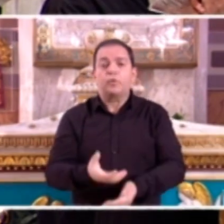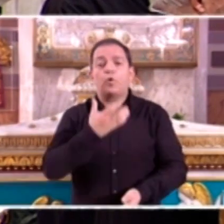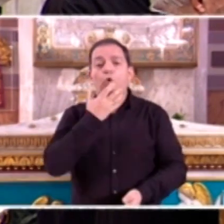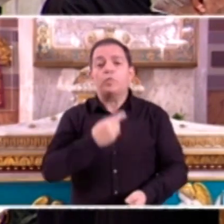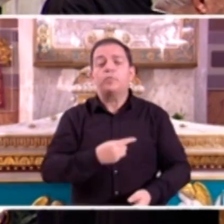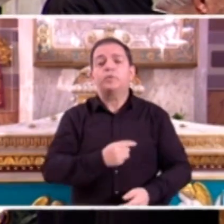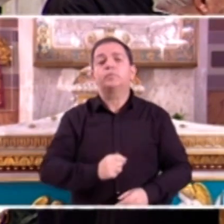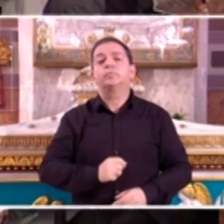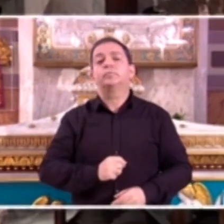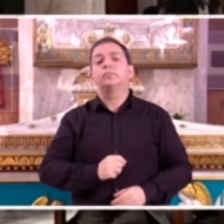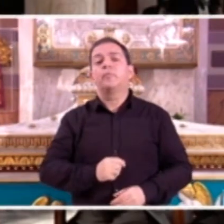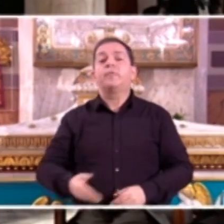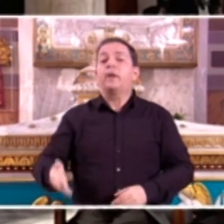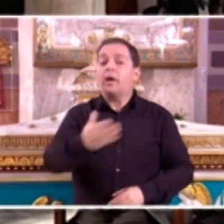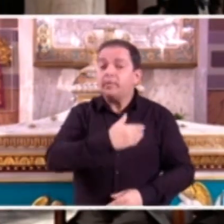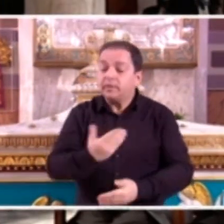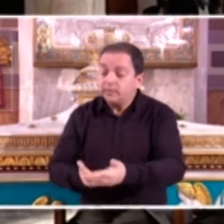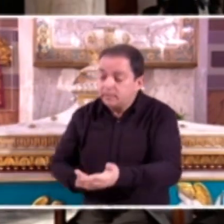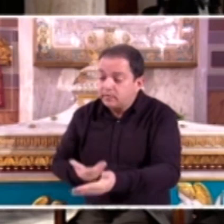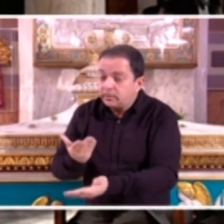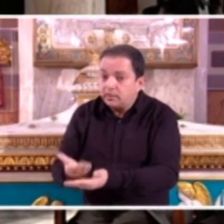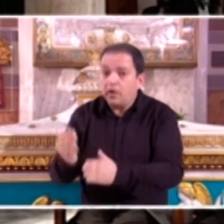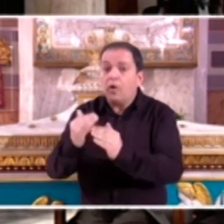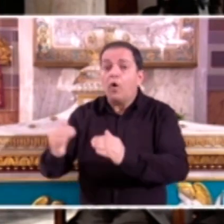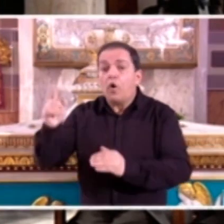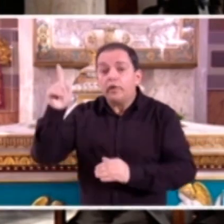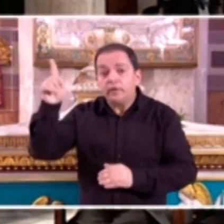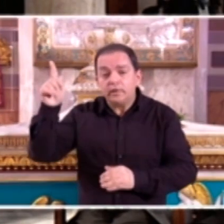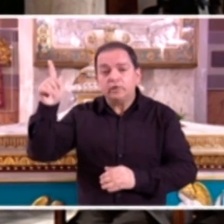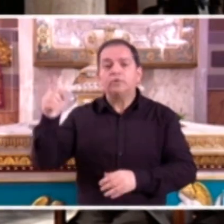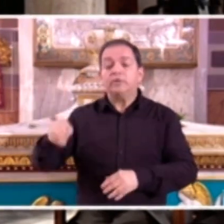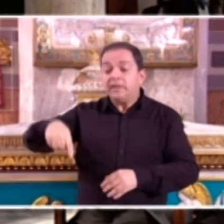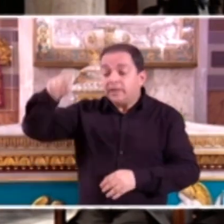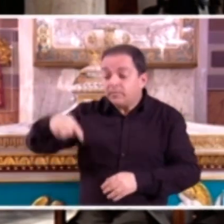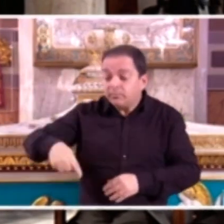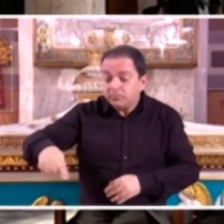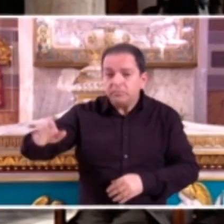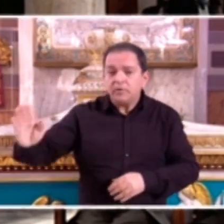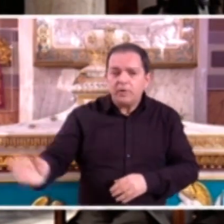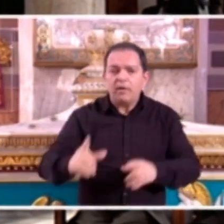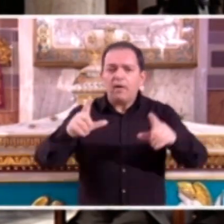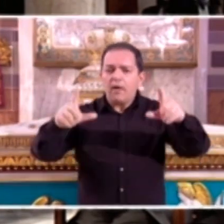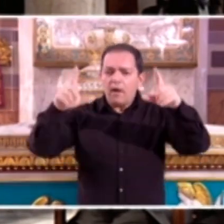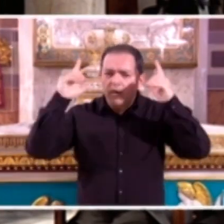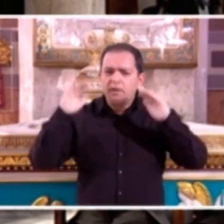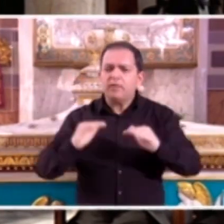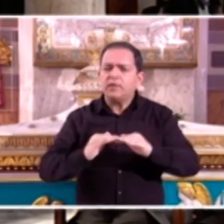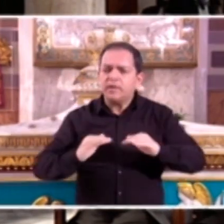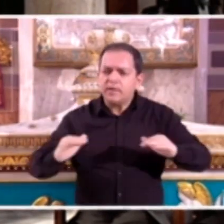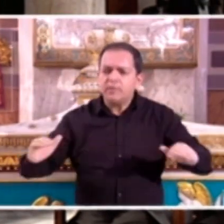ελέησον. Την ημέραν πάσαν τελείαν Αγίαν ειρηνικήν και